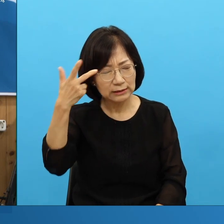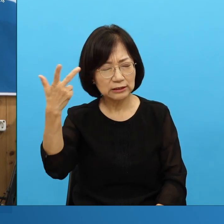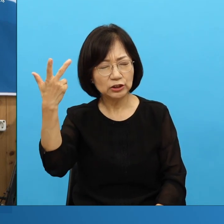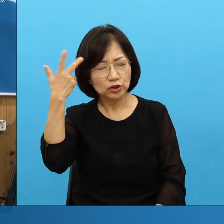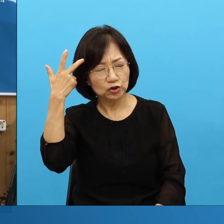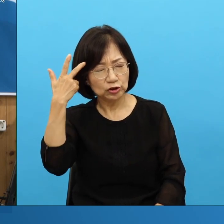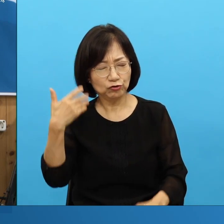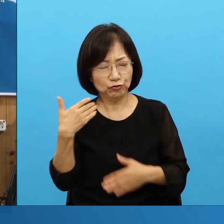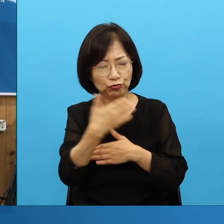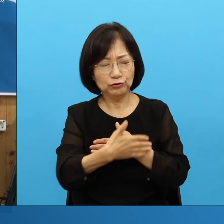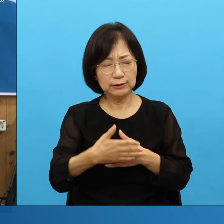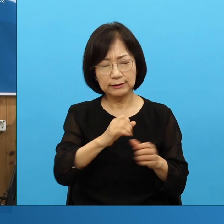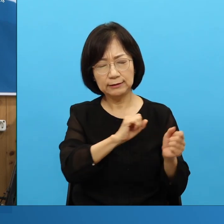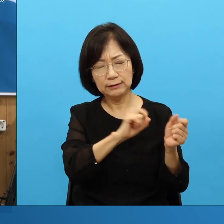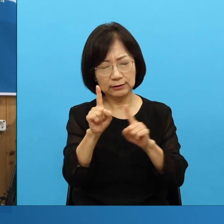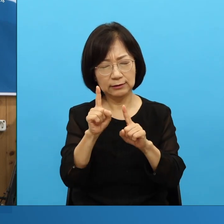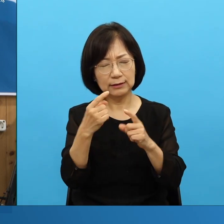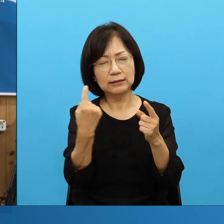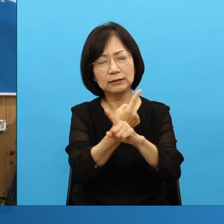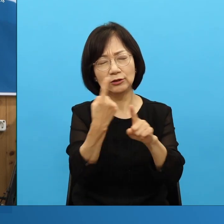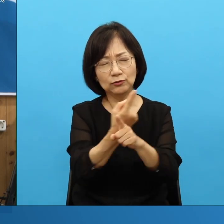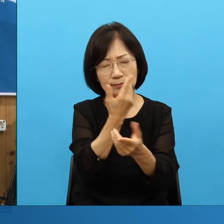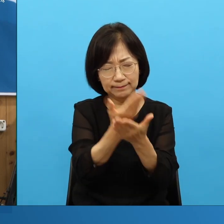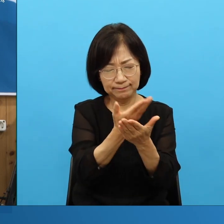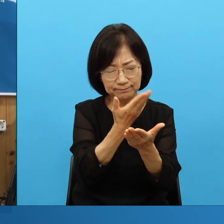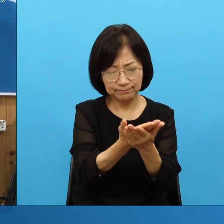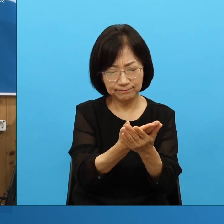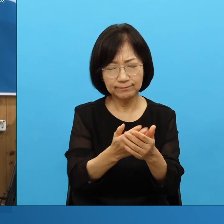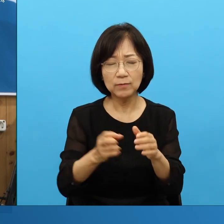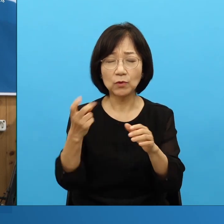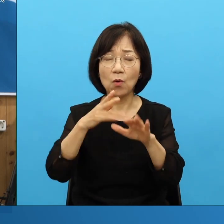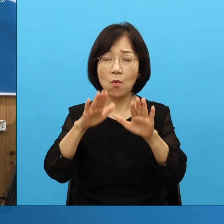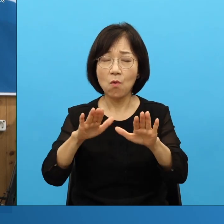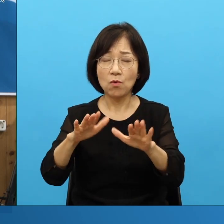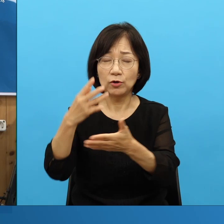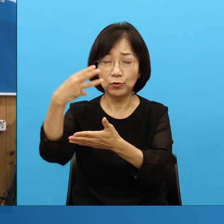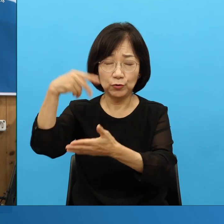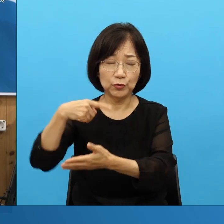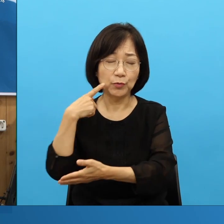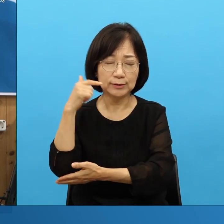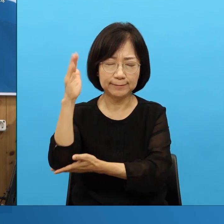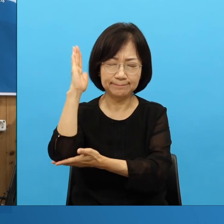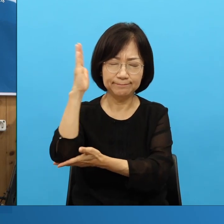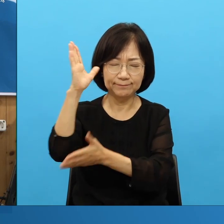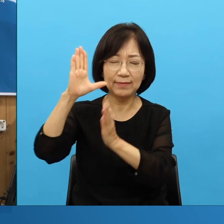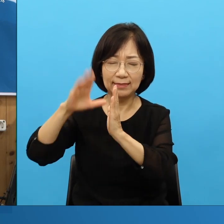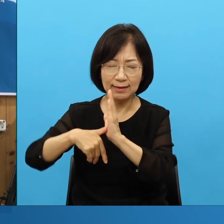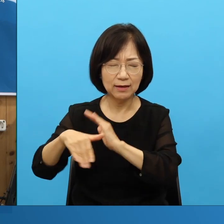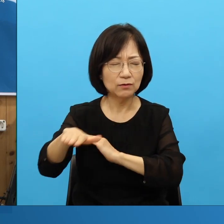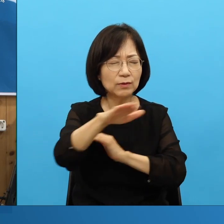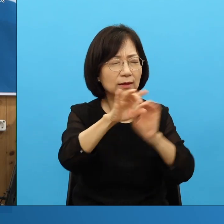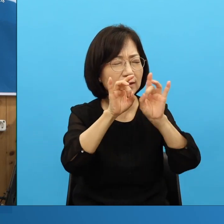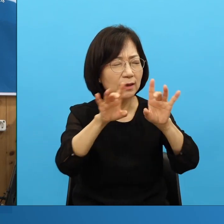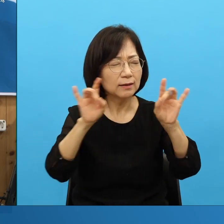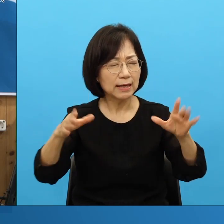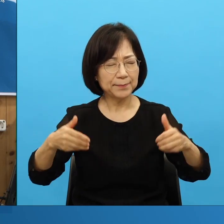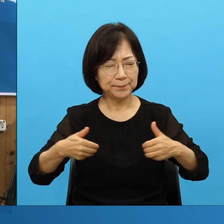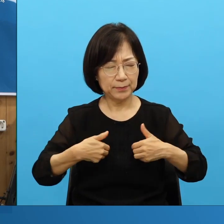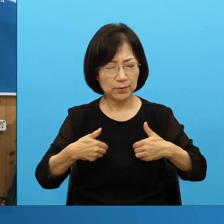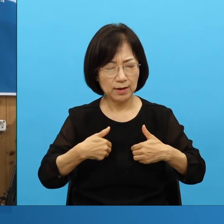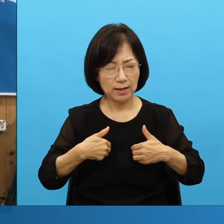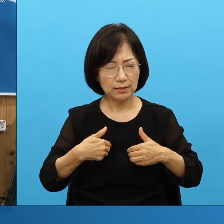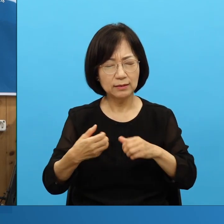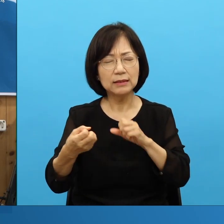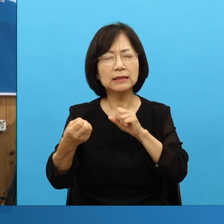단위에 세우신 유광순 목사님을 통해서 하나님께서 저희 각자에게 필요한 응답을 말씀을 주옵시고 이 말씀을 한